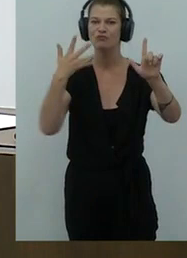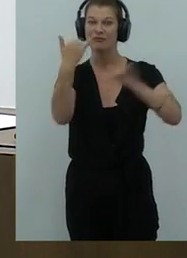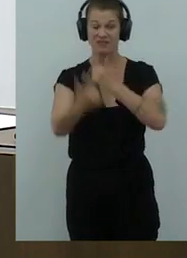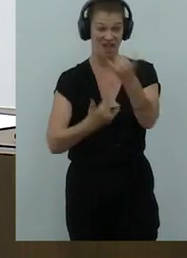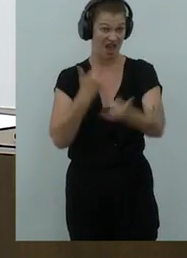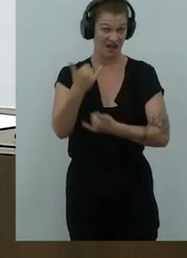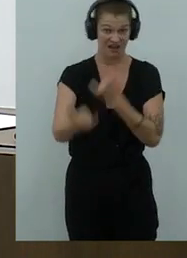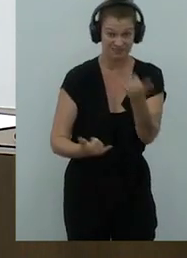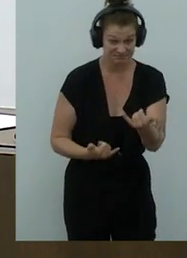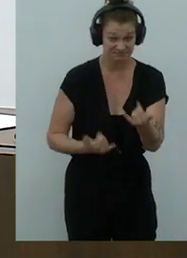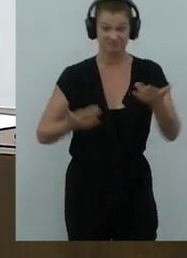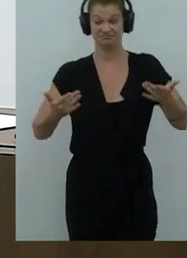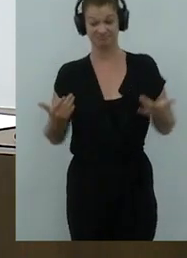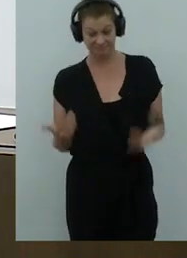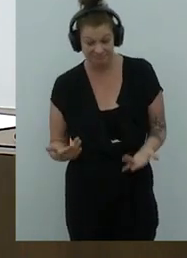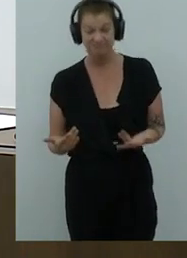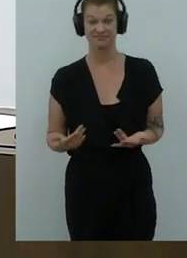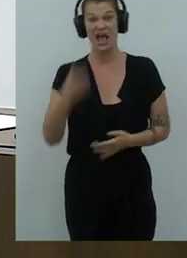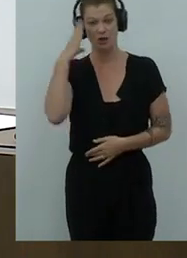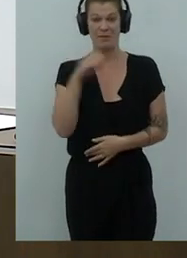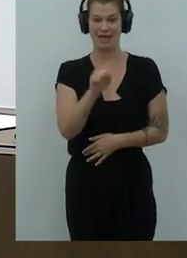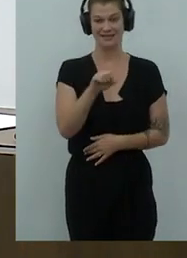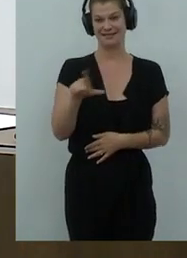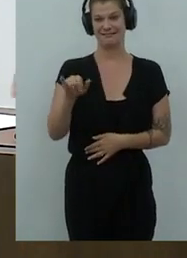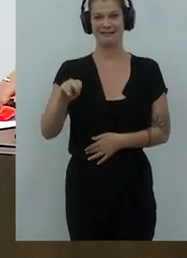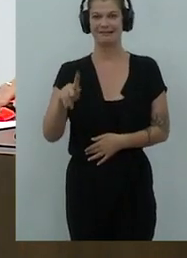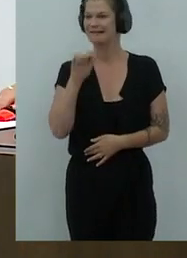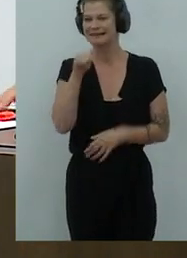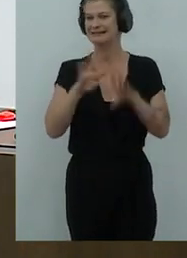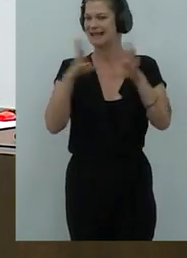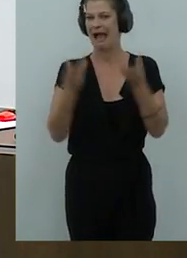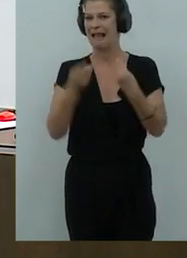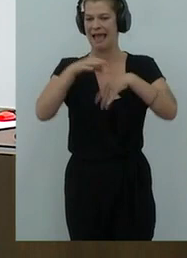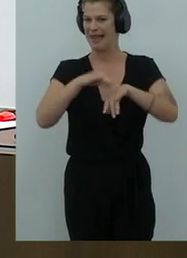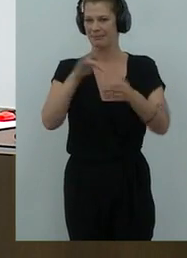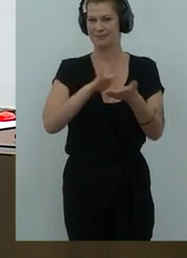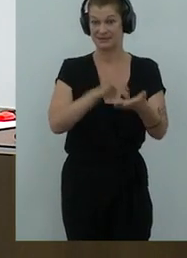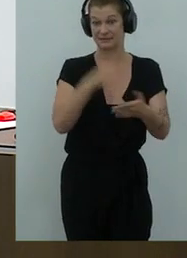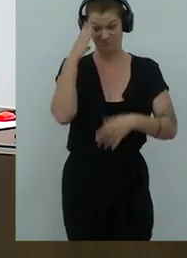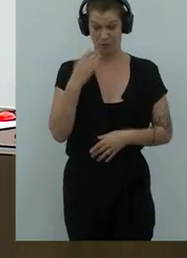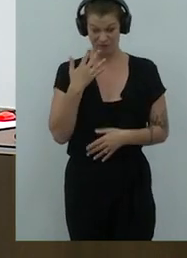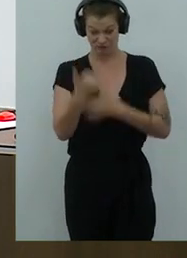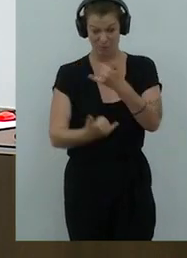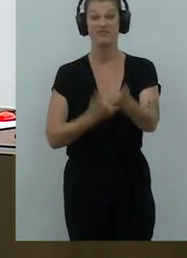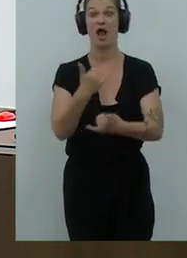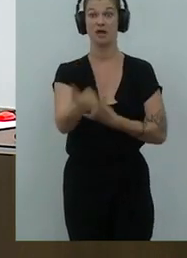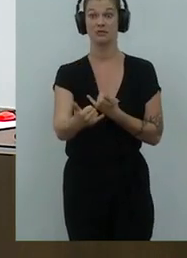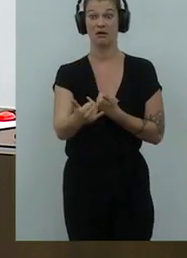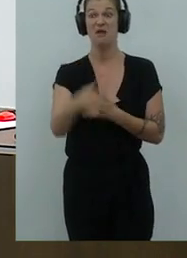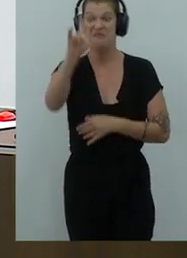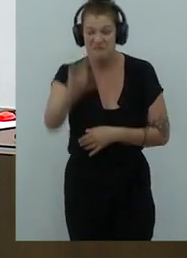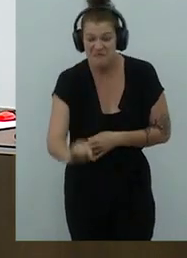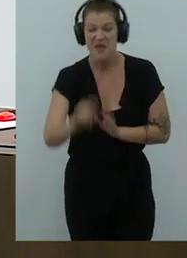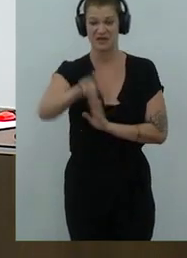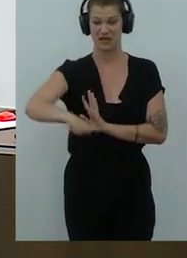S-Link alleine wird nicht das Allheilmittel. In 5 Jahren werden sich eventuell weniger Leute das Wohnen noch leisten können. Junge Familien müssen